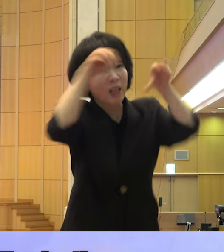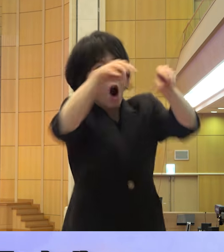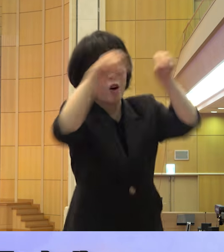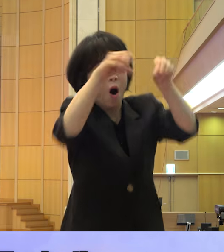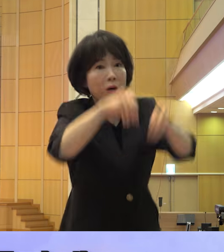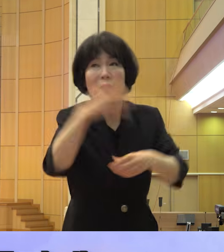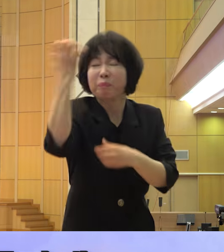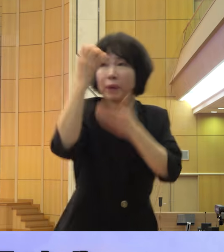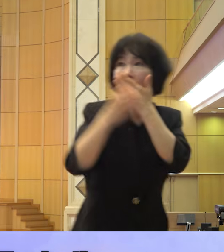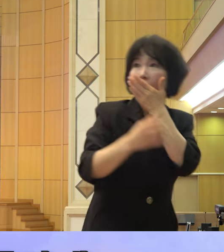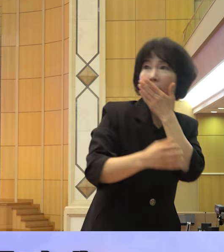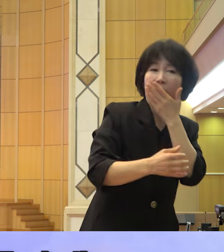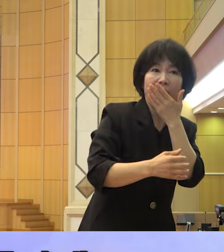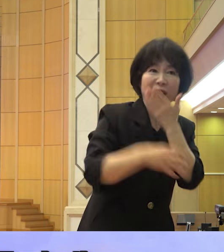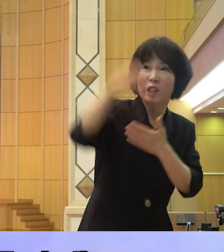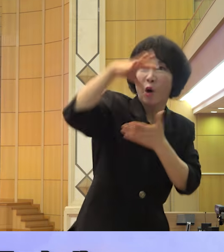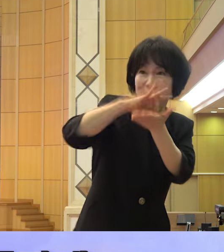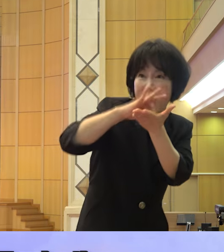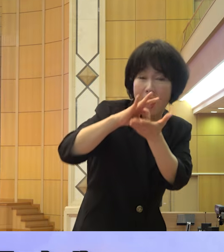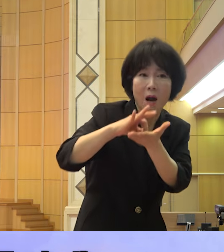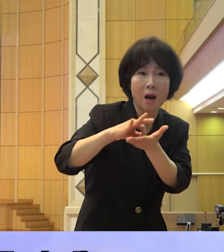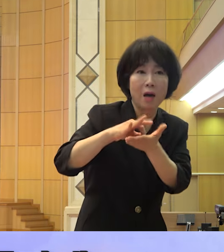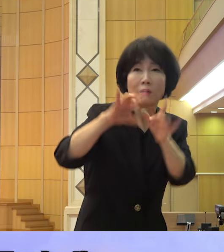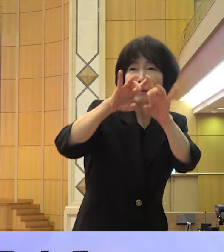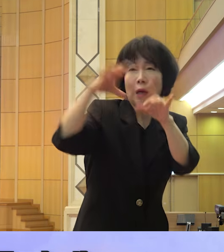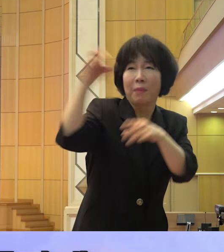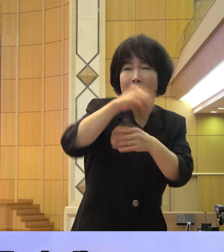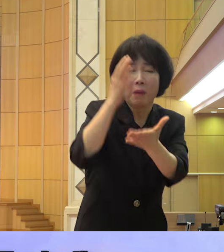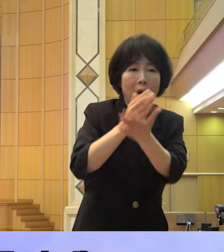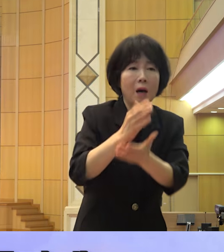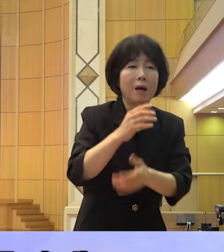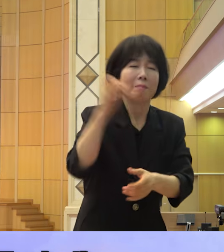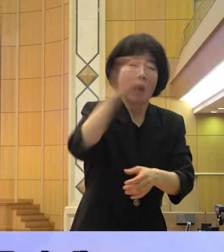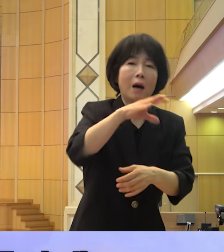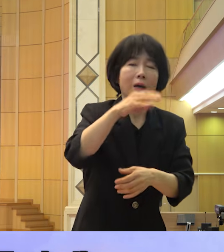그냥 옆집에 할머니에 가가지고 할머니 나 공부 좀 하려고 그러는데